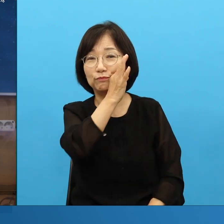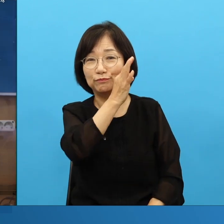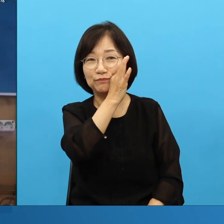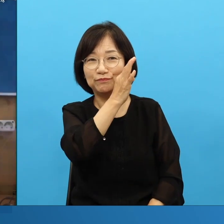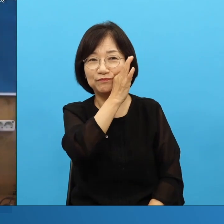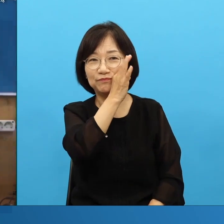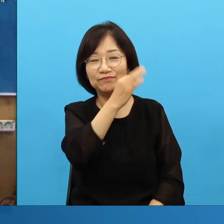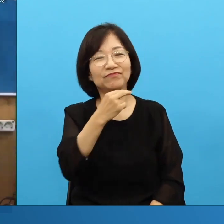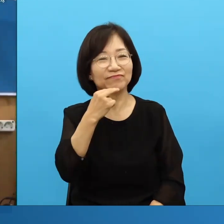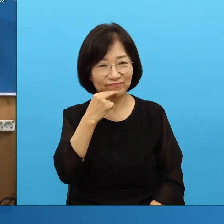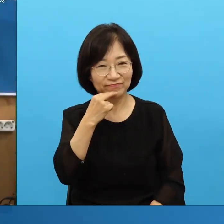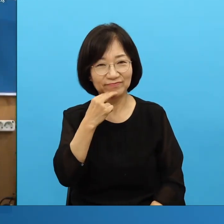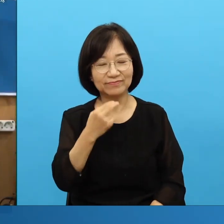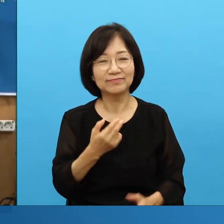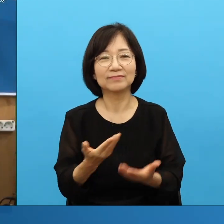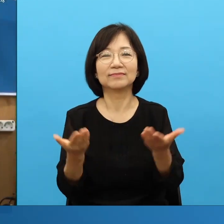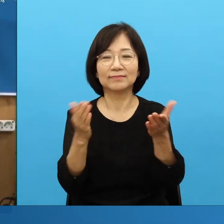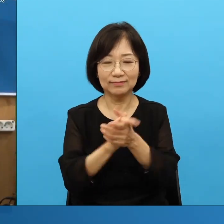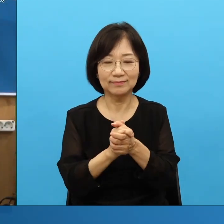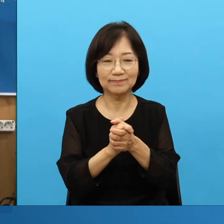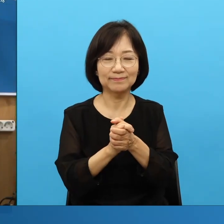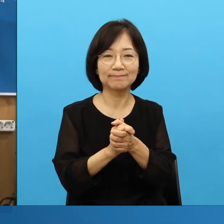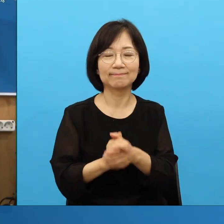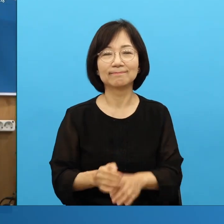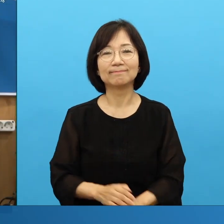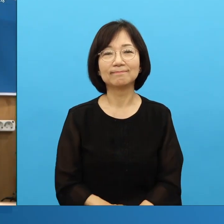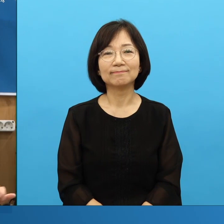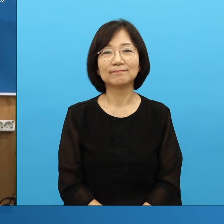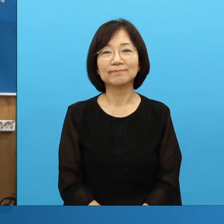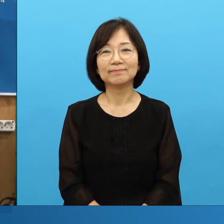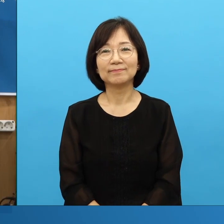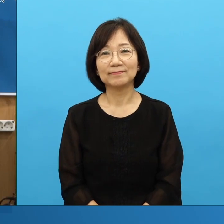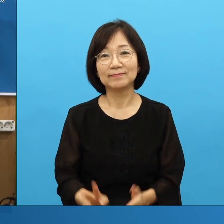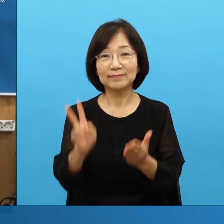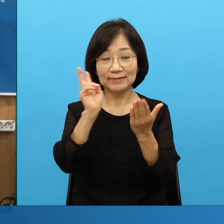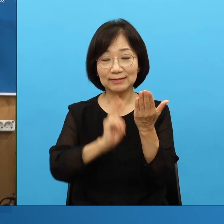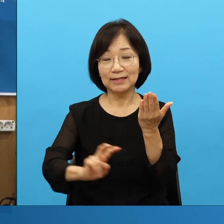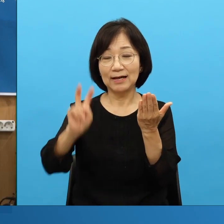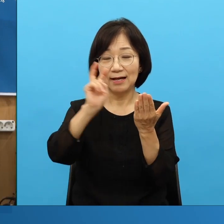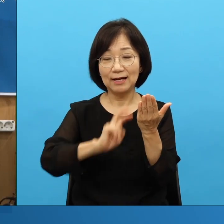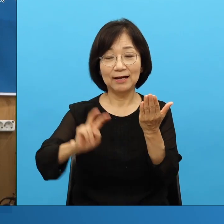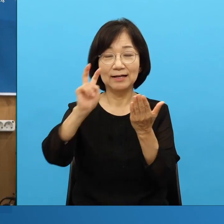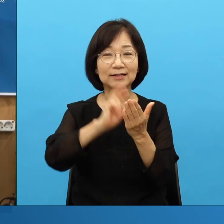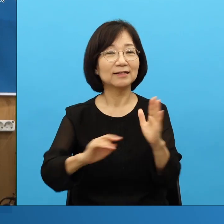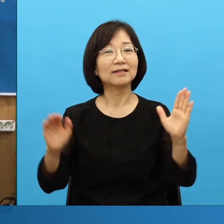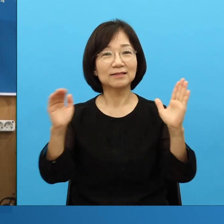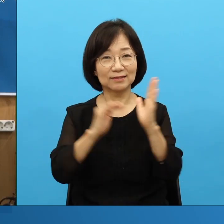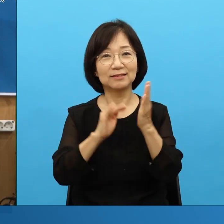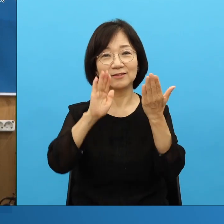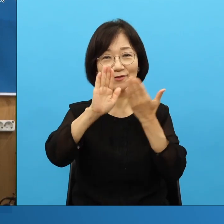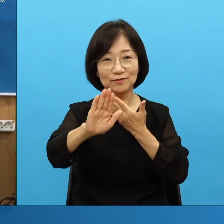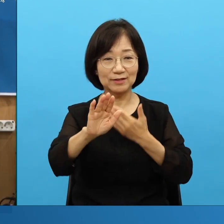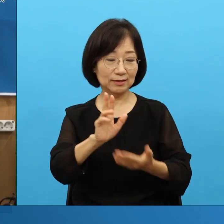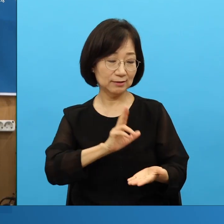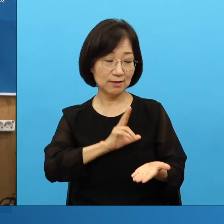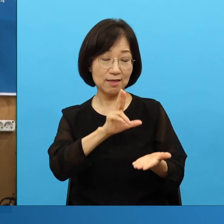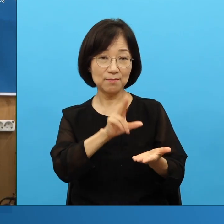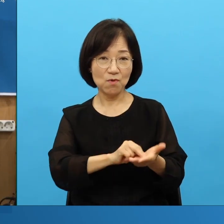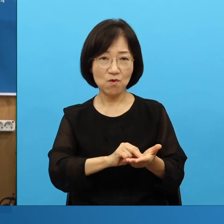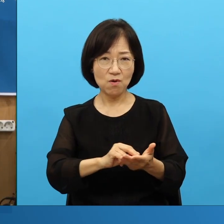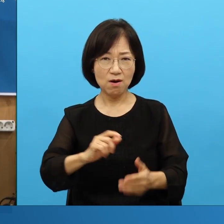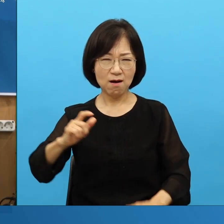부끄럽지 아니하리라. 아멘. 다윗 찬양대에서 하나님께 찬양드린 후에 견고한